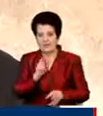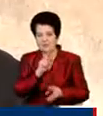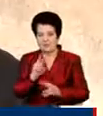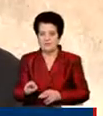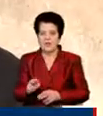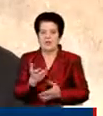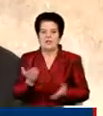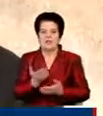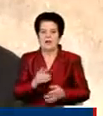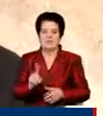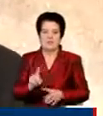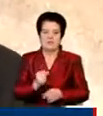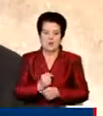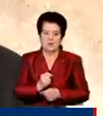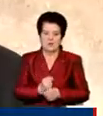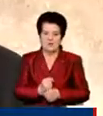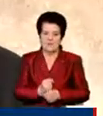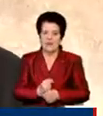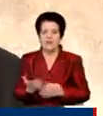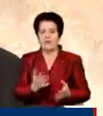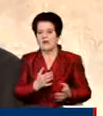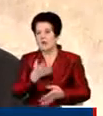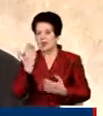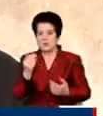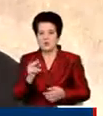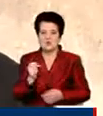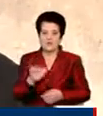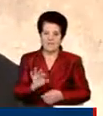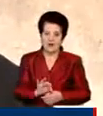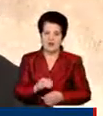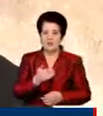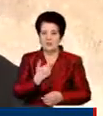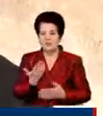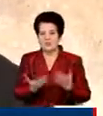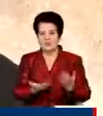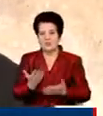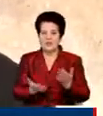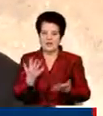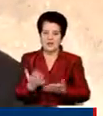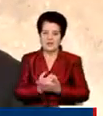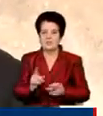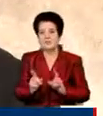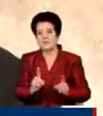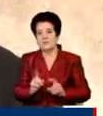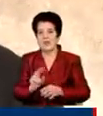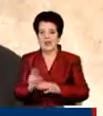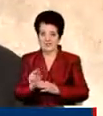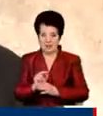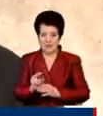bătut un cui, dacă s-a mai făcut ceva, dacă mai e ceva. Și de fiecare dată când găsesc câte ceva